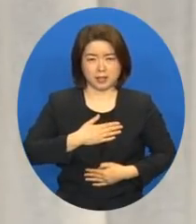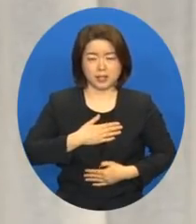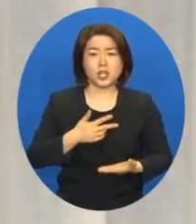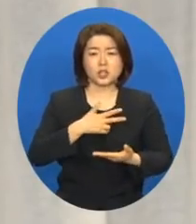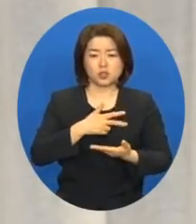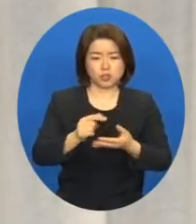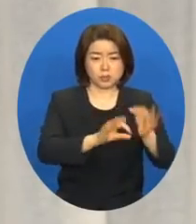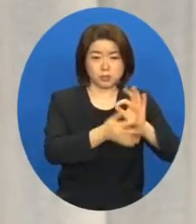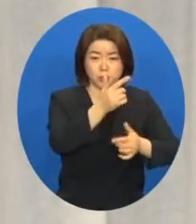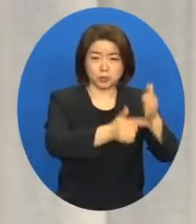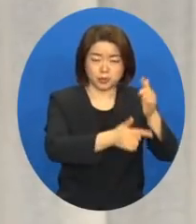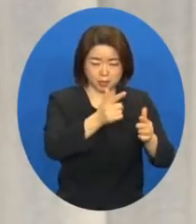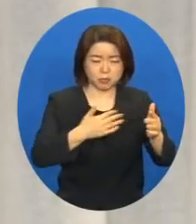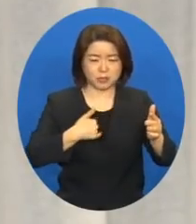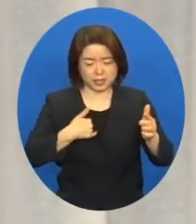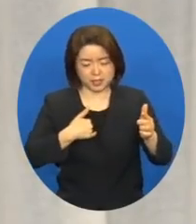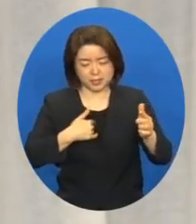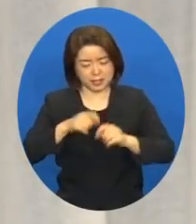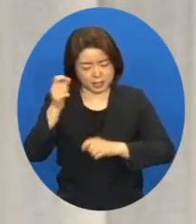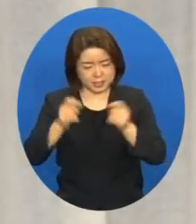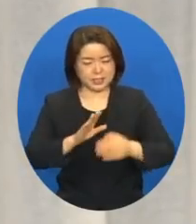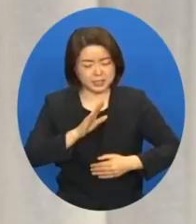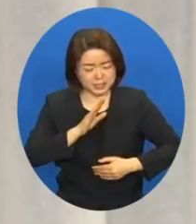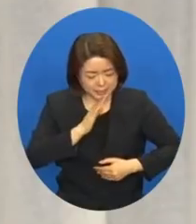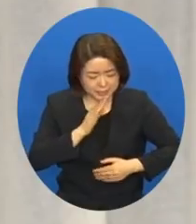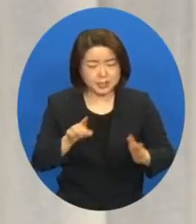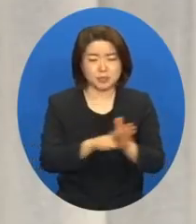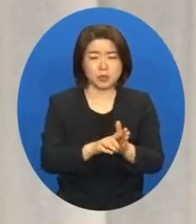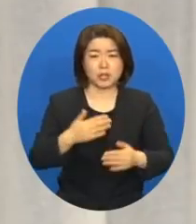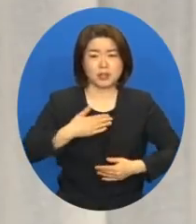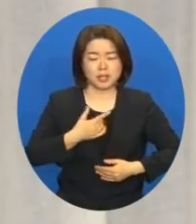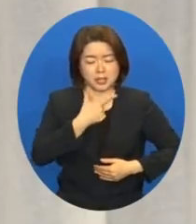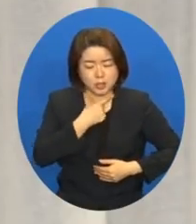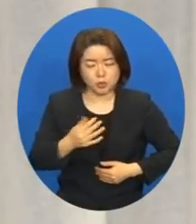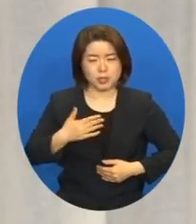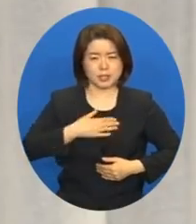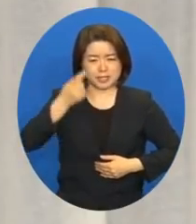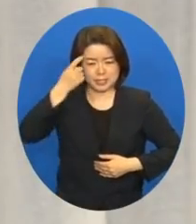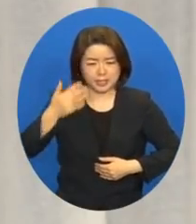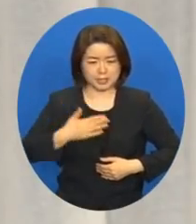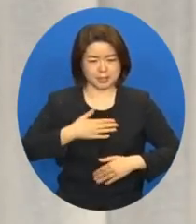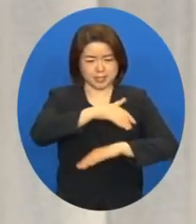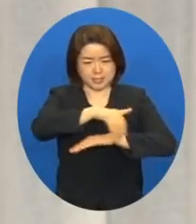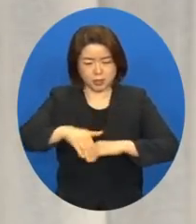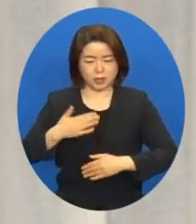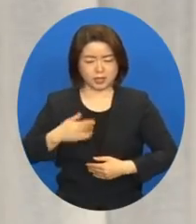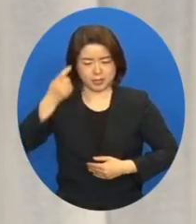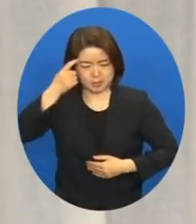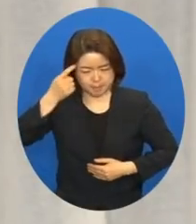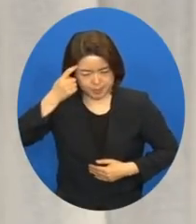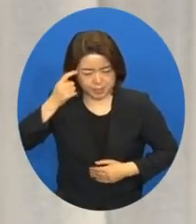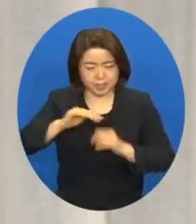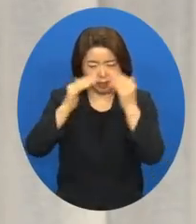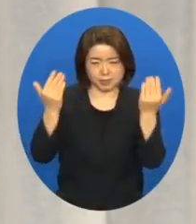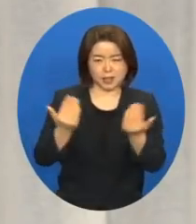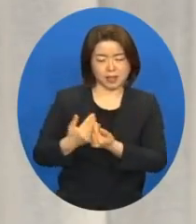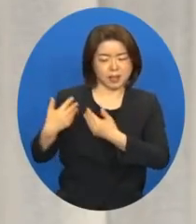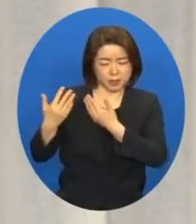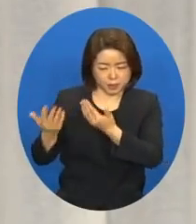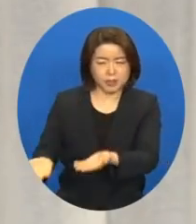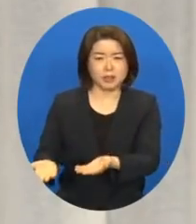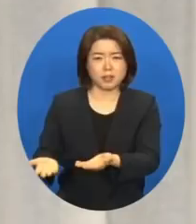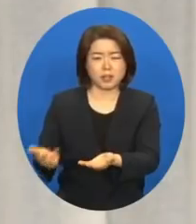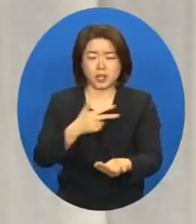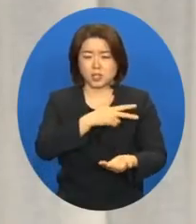주님이 포도나무이신 것을 정말 믿습니다. 내 소원, 내 생각, 내 계획, 내 의지 다 내려놓습니다. 주님께